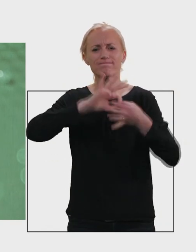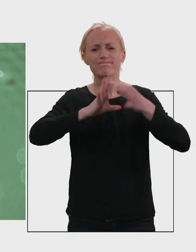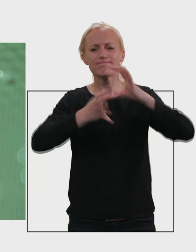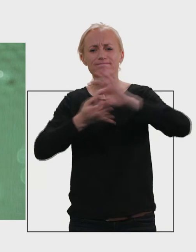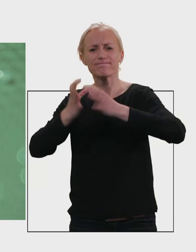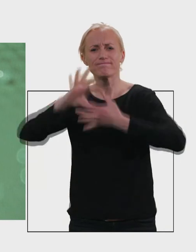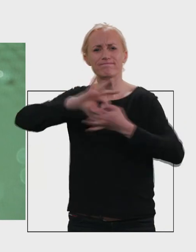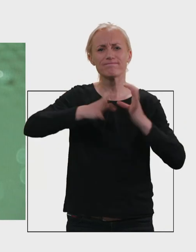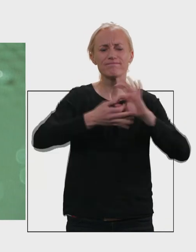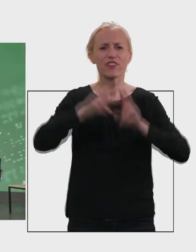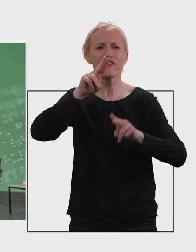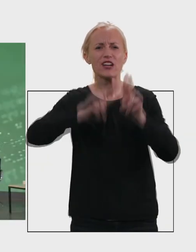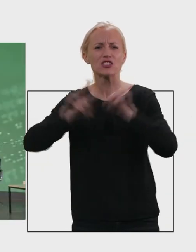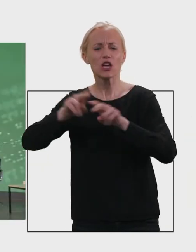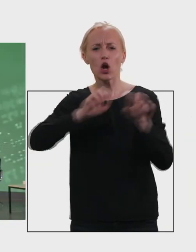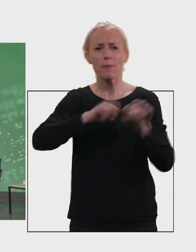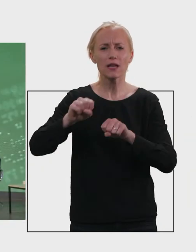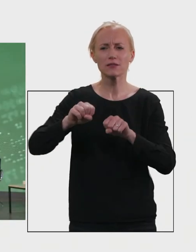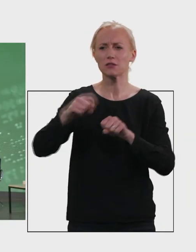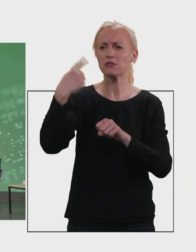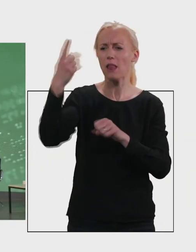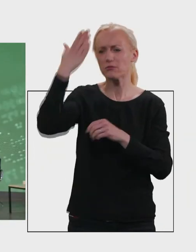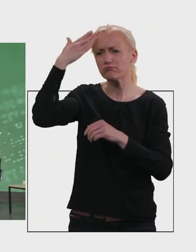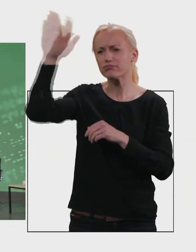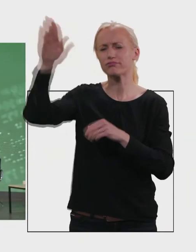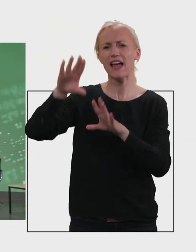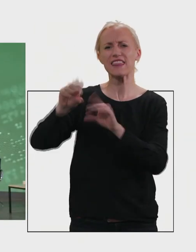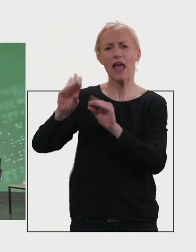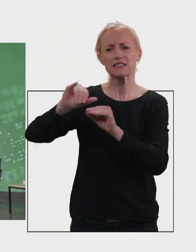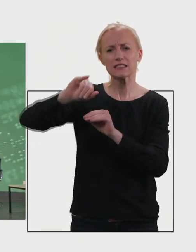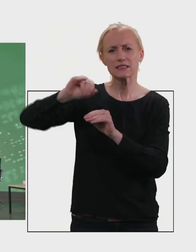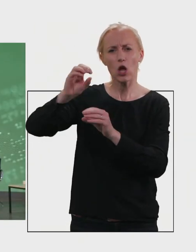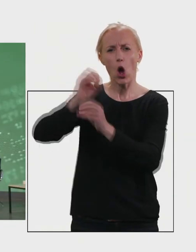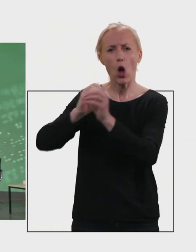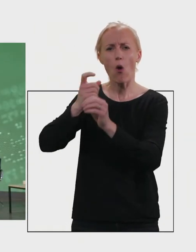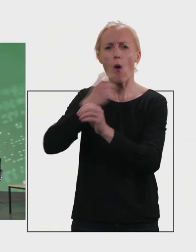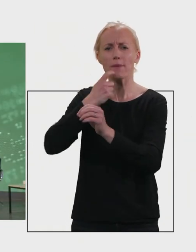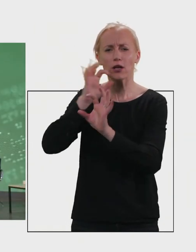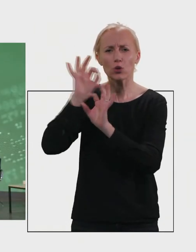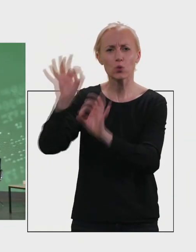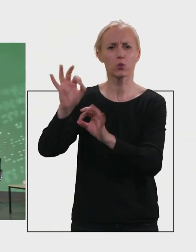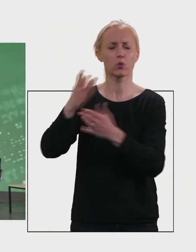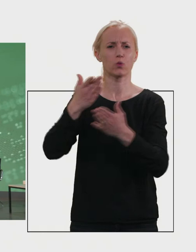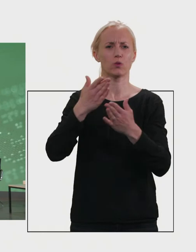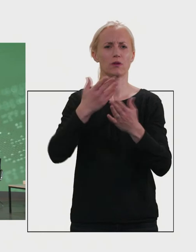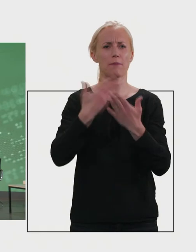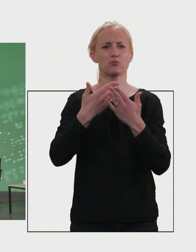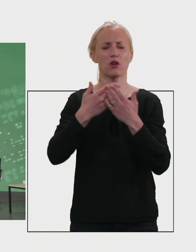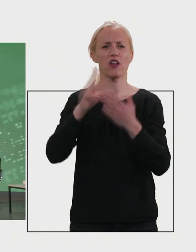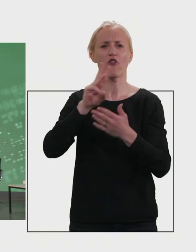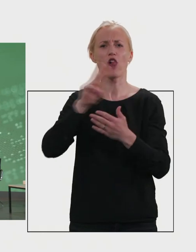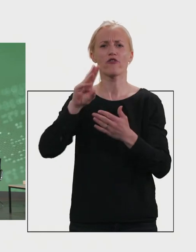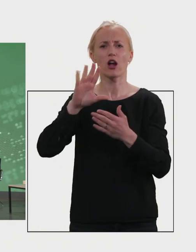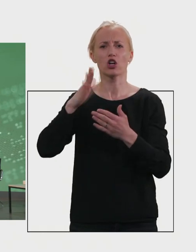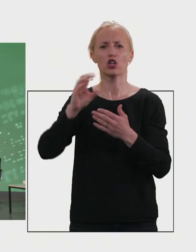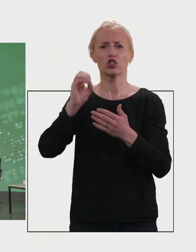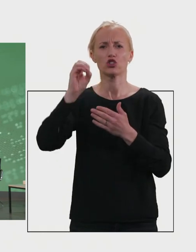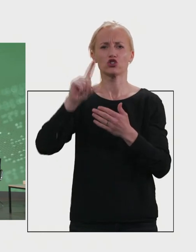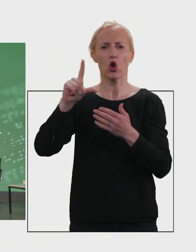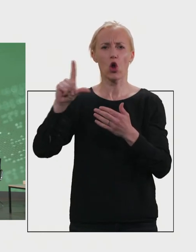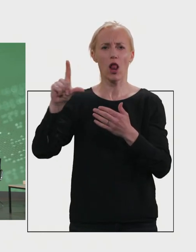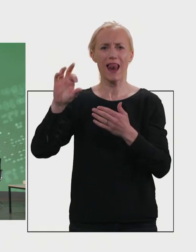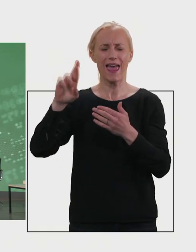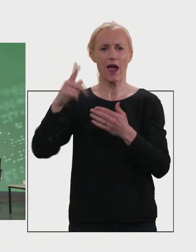verschiedenen Kompetenzen. Also der eine kennt sich halt mit den Tastobjekten gut aus, wie Wolfgang Schöller zum Beispiel, einer der blinden